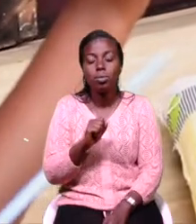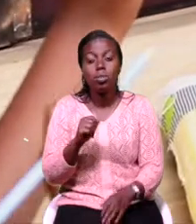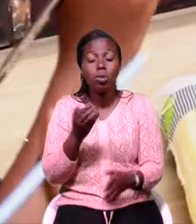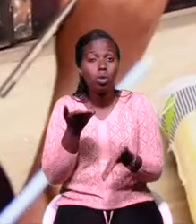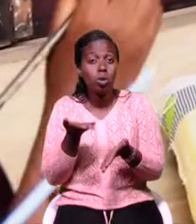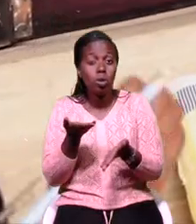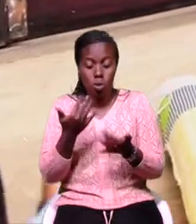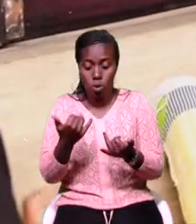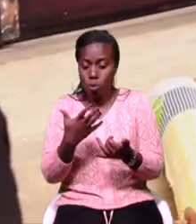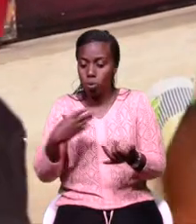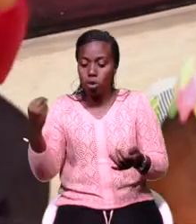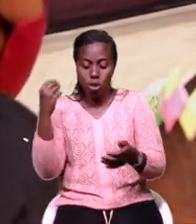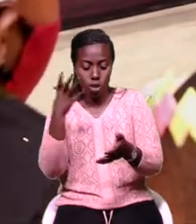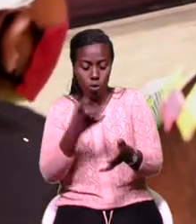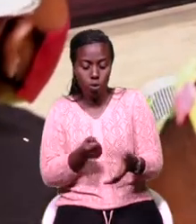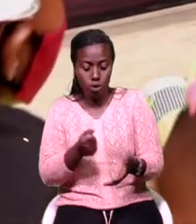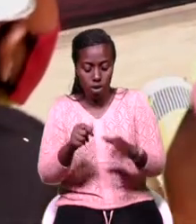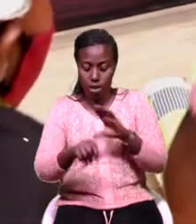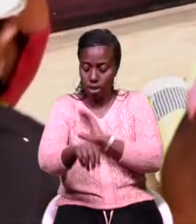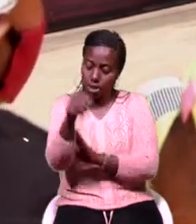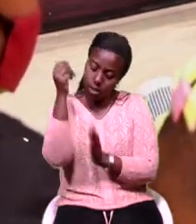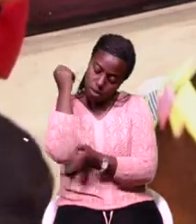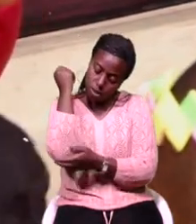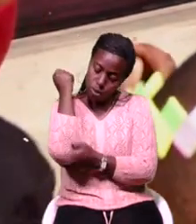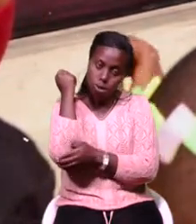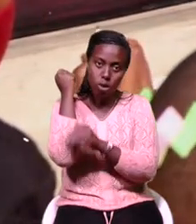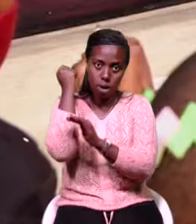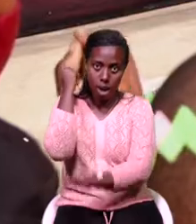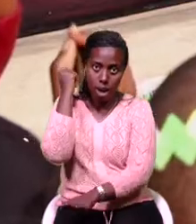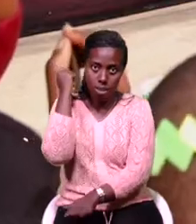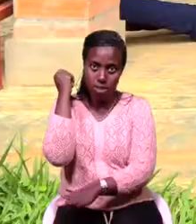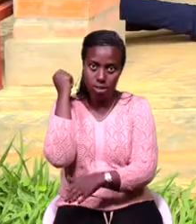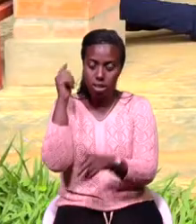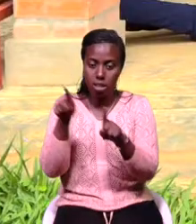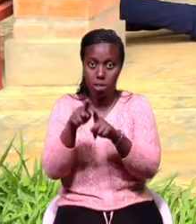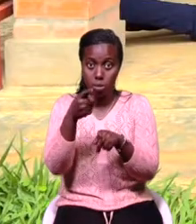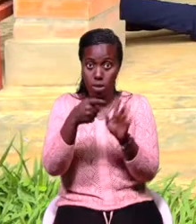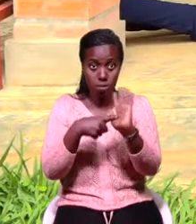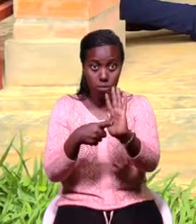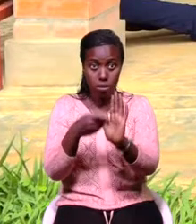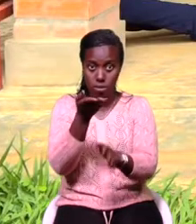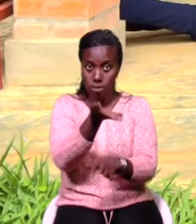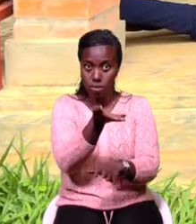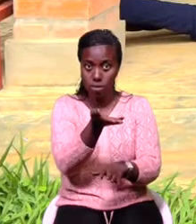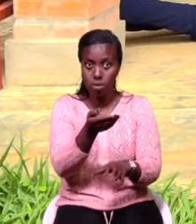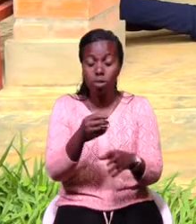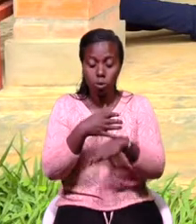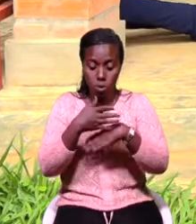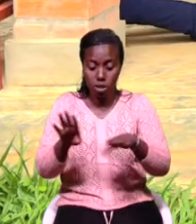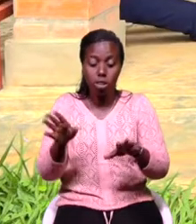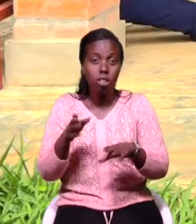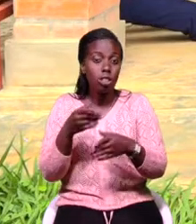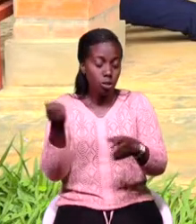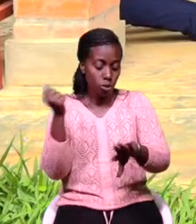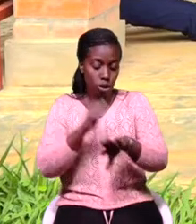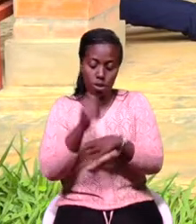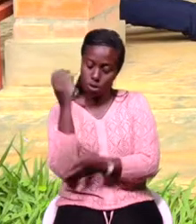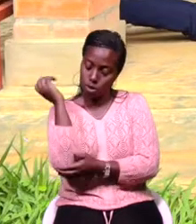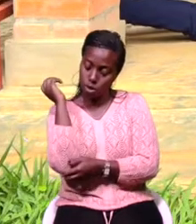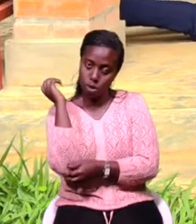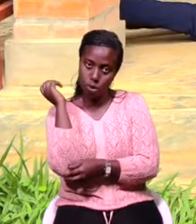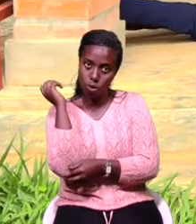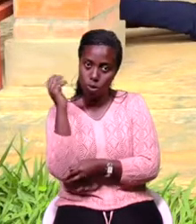Noneho tugiye gufata inkokora tuyishinge hasi, dushinge inkokora hasi gutya. Noneho iyo urangije iyo maze gushinga inkokora